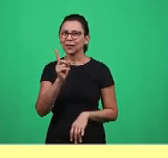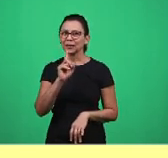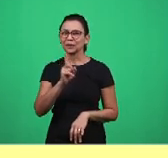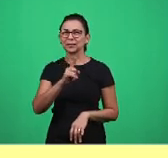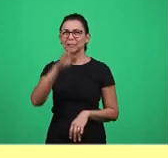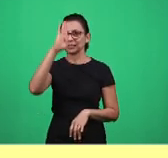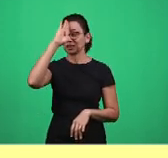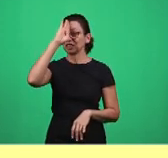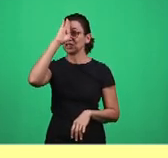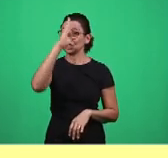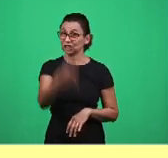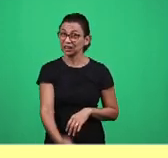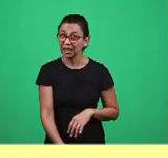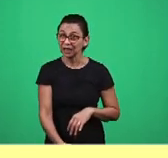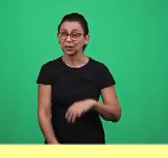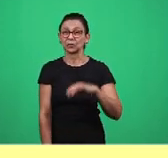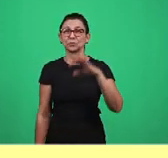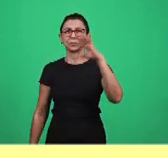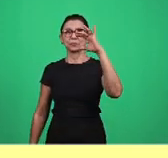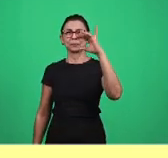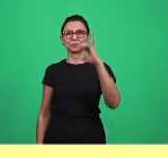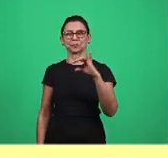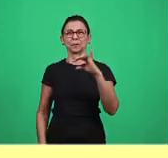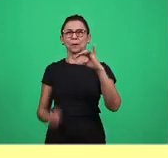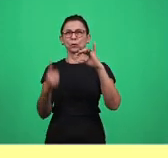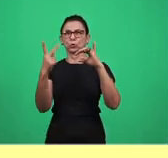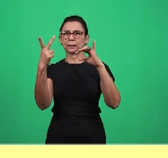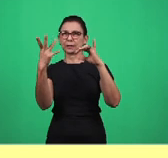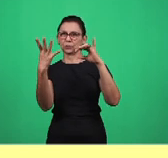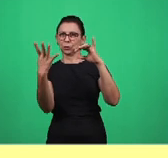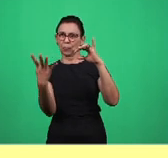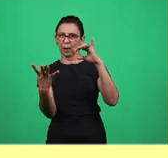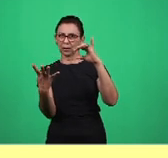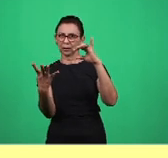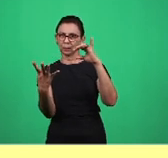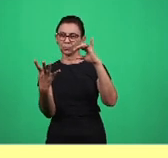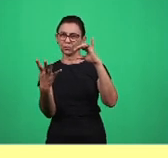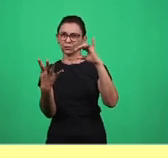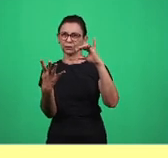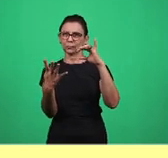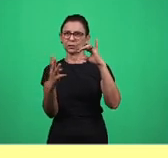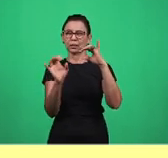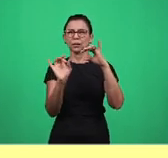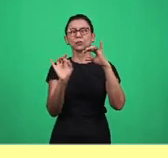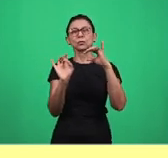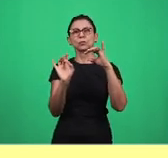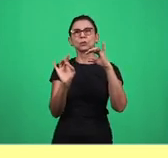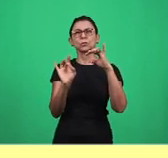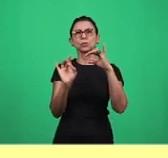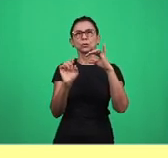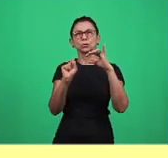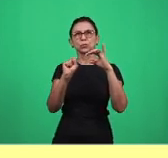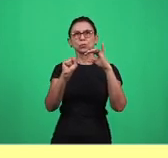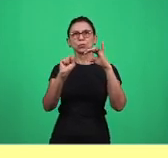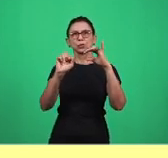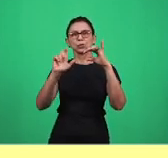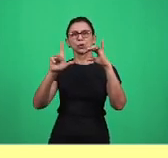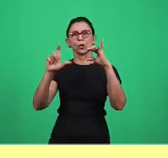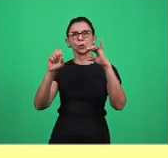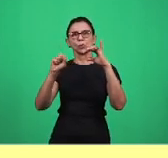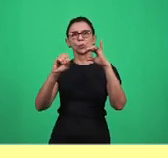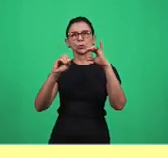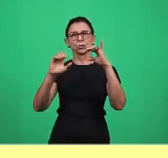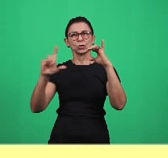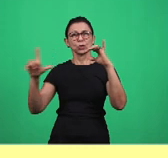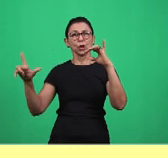Sol, sol, sol. En attendant le quatrième temps du sol. De la même manière, la, de